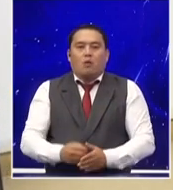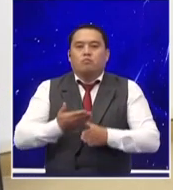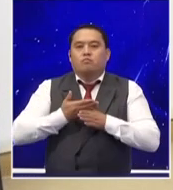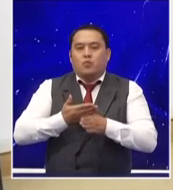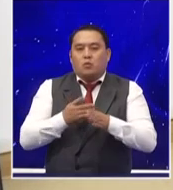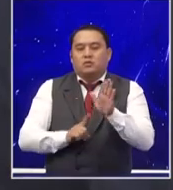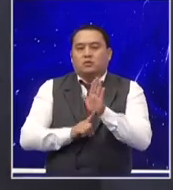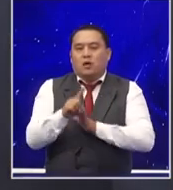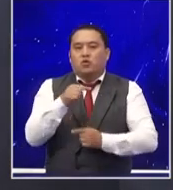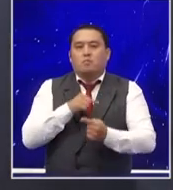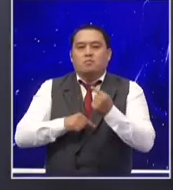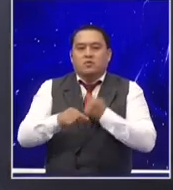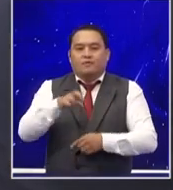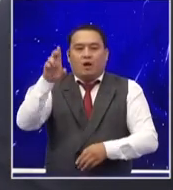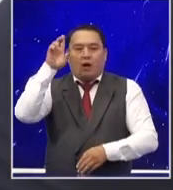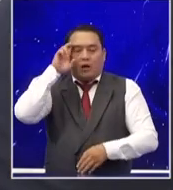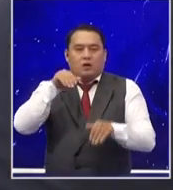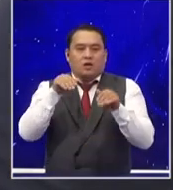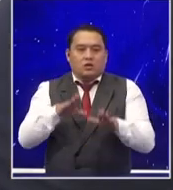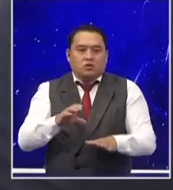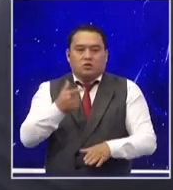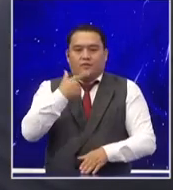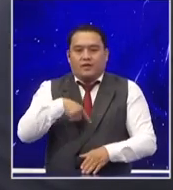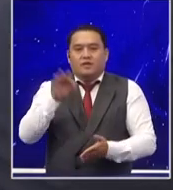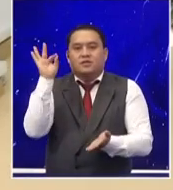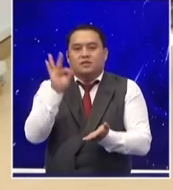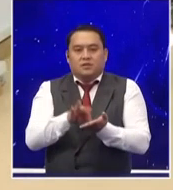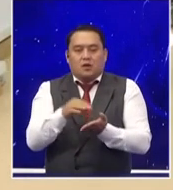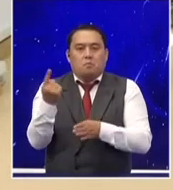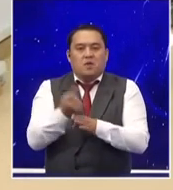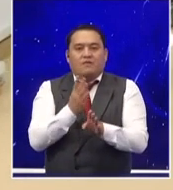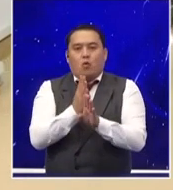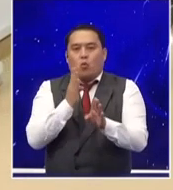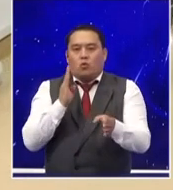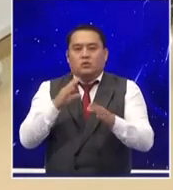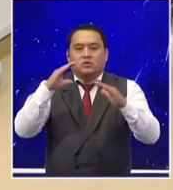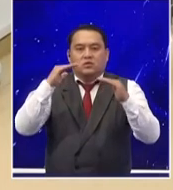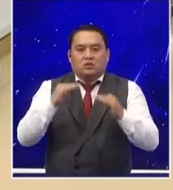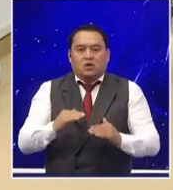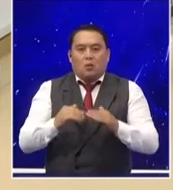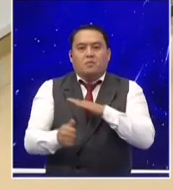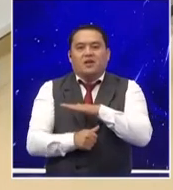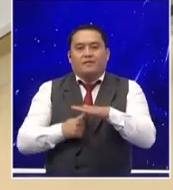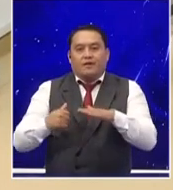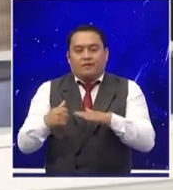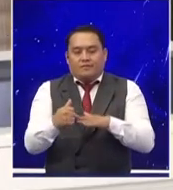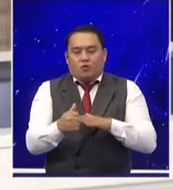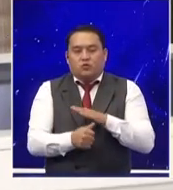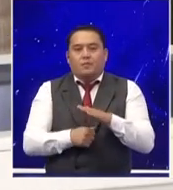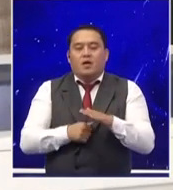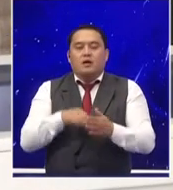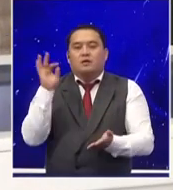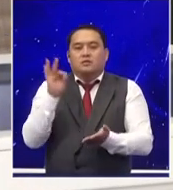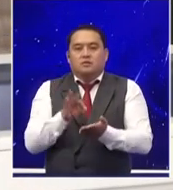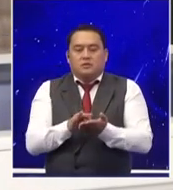начинающим предпринимателям государство решает и своей задачей первую очередь снижается уровень безработицы именно эту